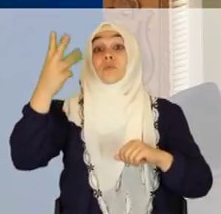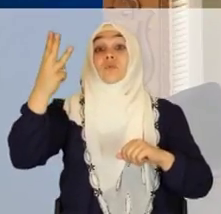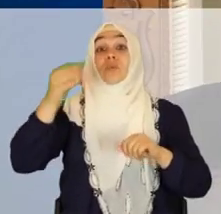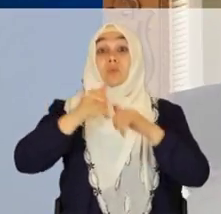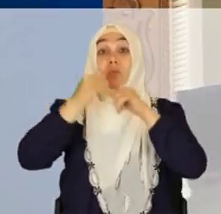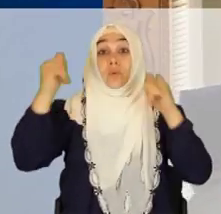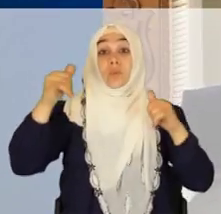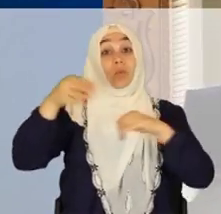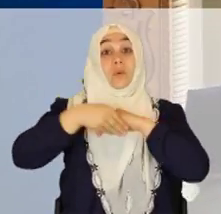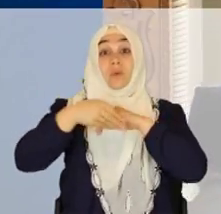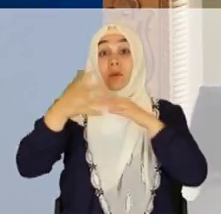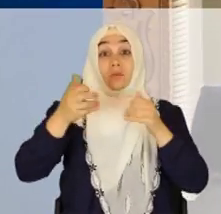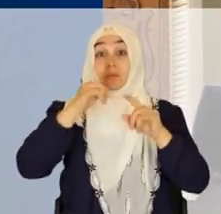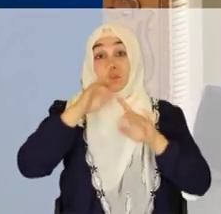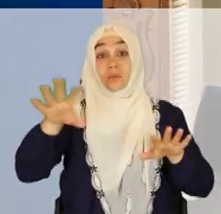uchta bo'ladi, sekin-sekin bo'ladi.